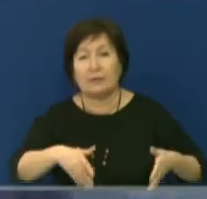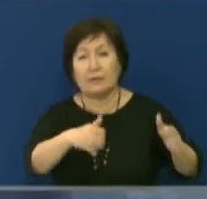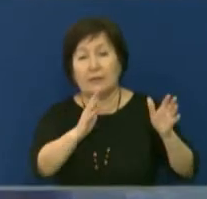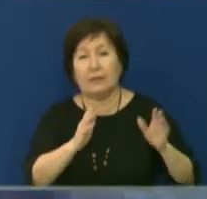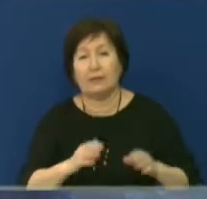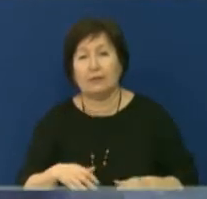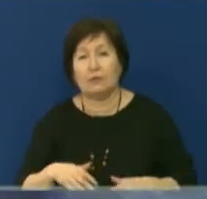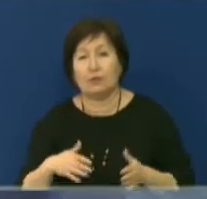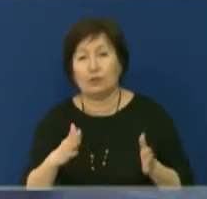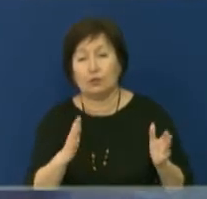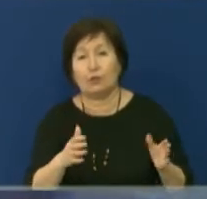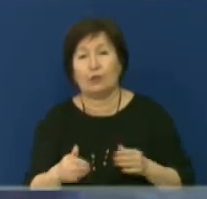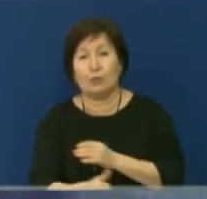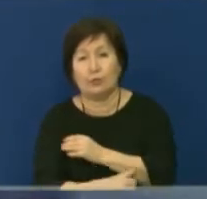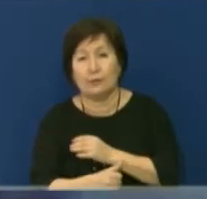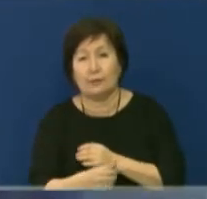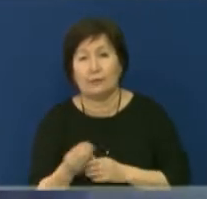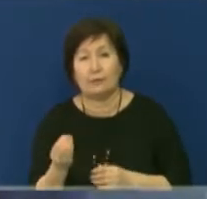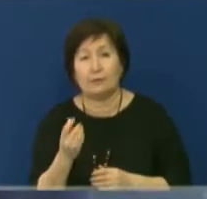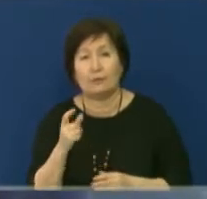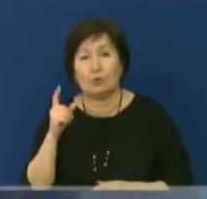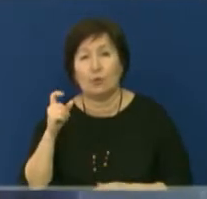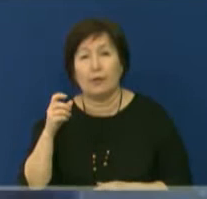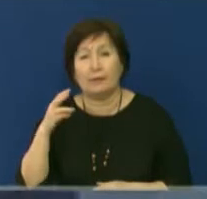и широких улицах, что превышает где-то более 4